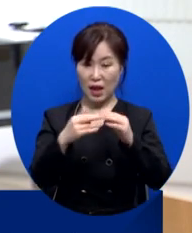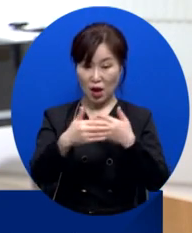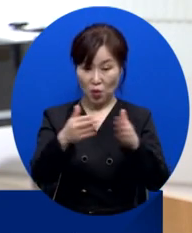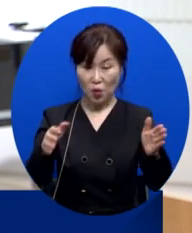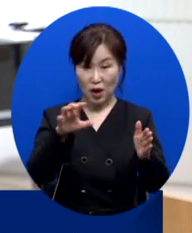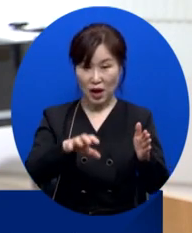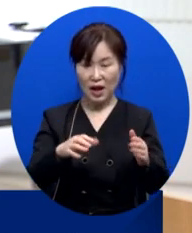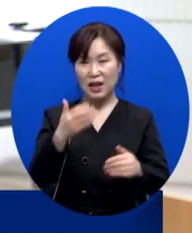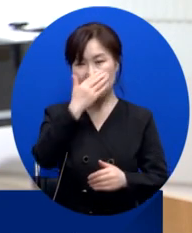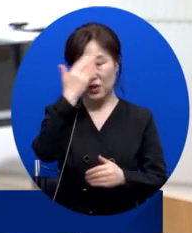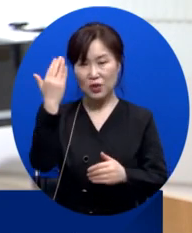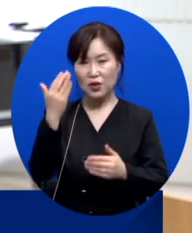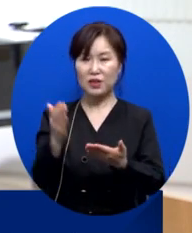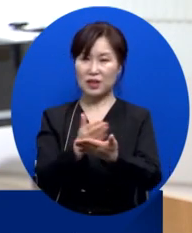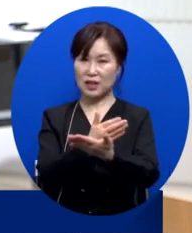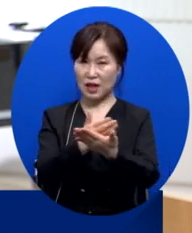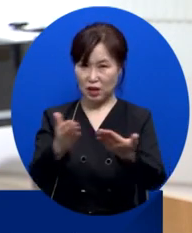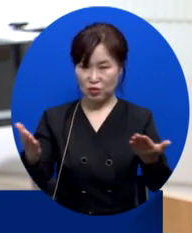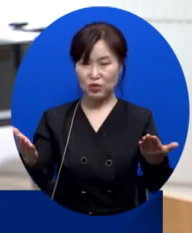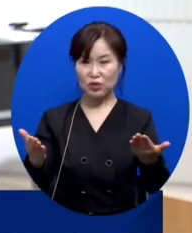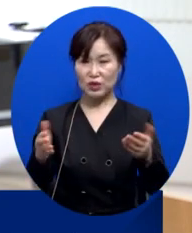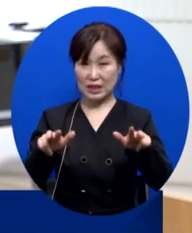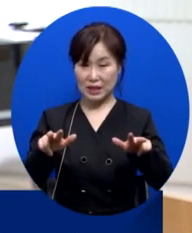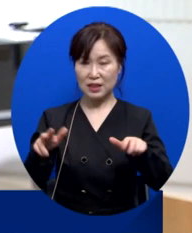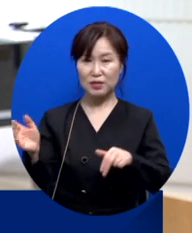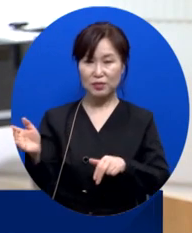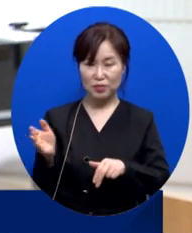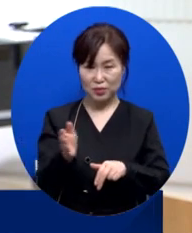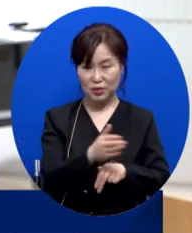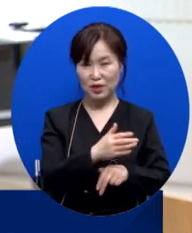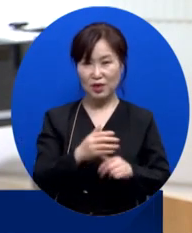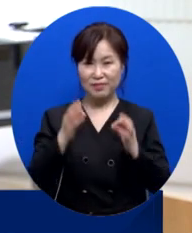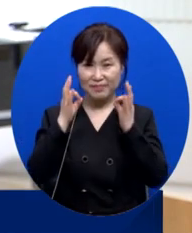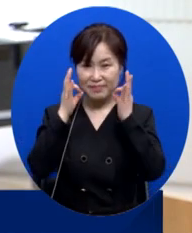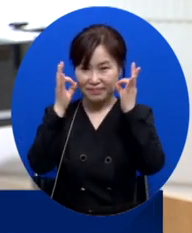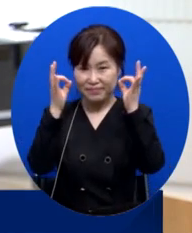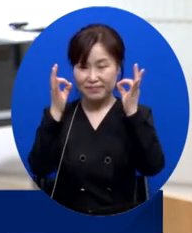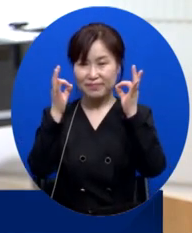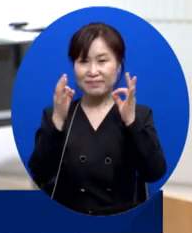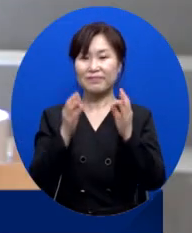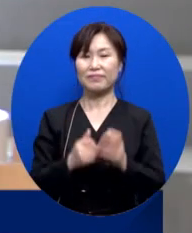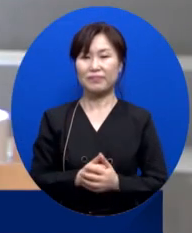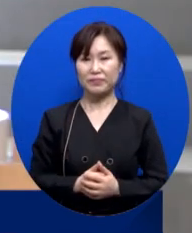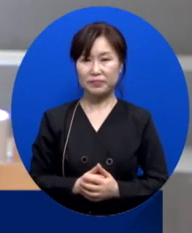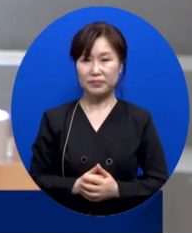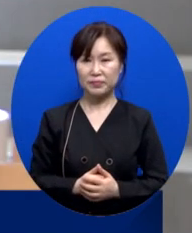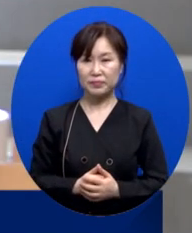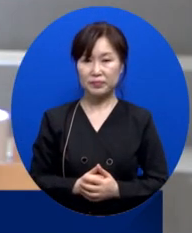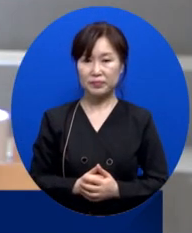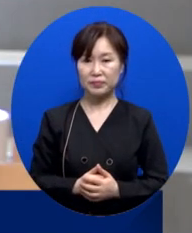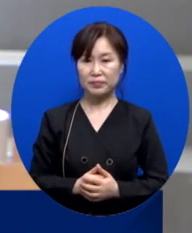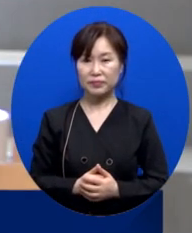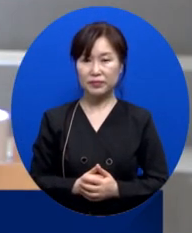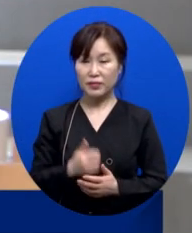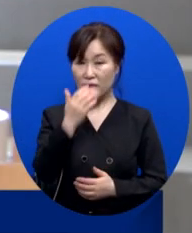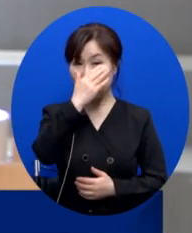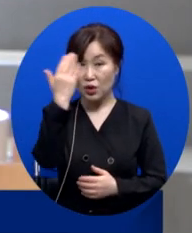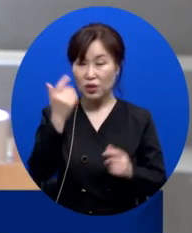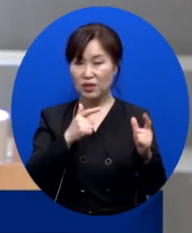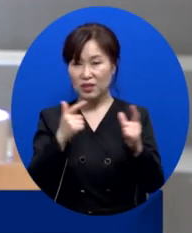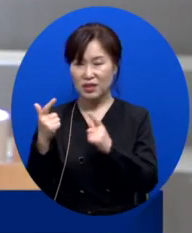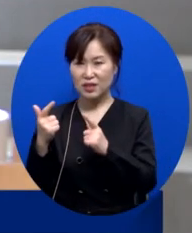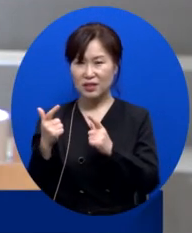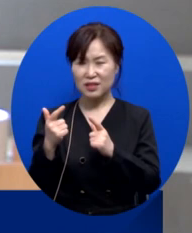공유하게 딱 교회가 시작되는 지금부터 공유 사업을 계속해서 진행해 나가려고 합니다 특별히 요즘 청년들이 굉장히